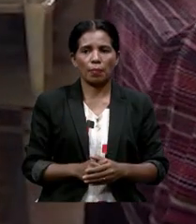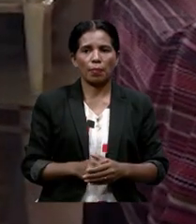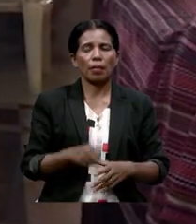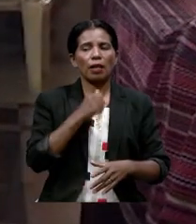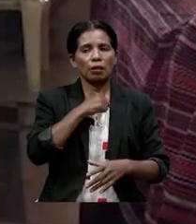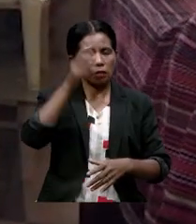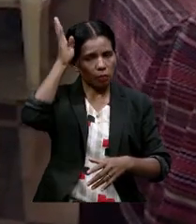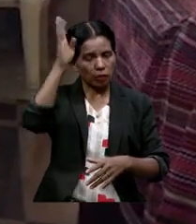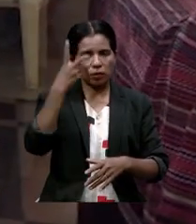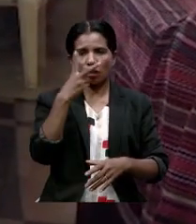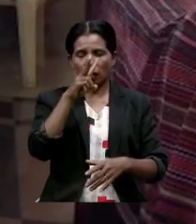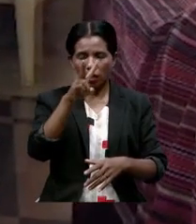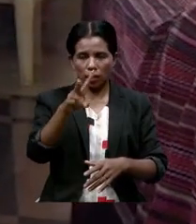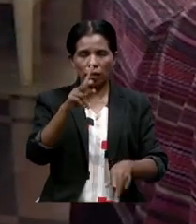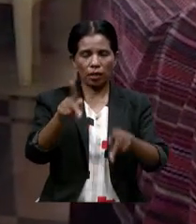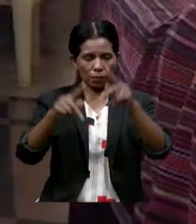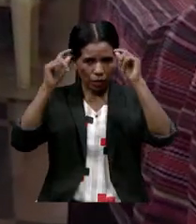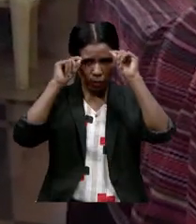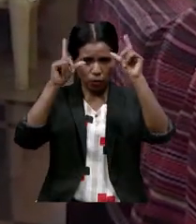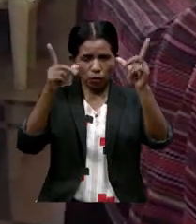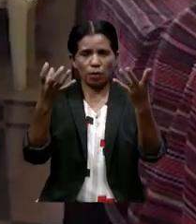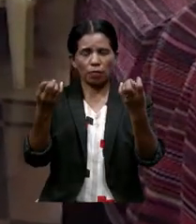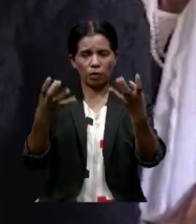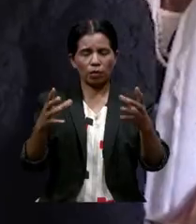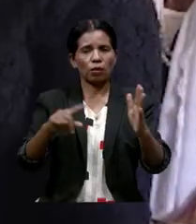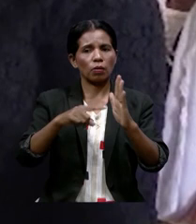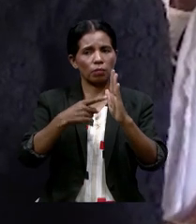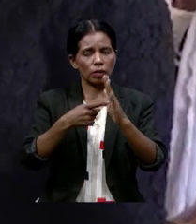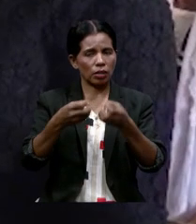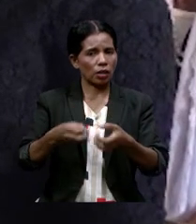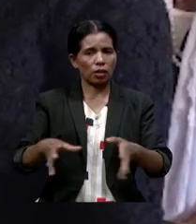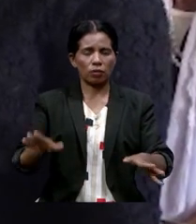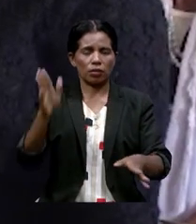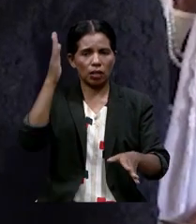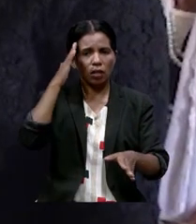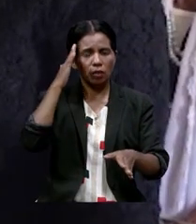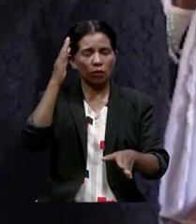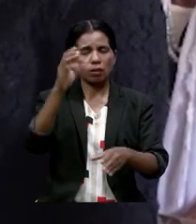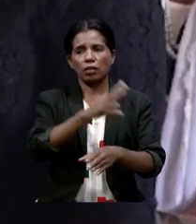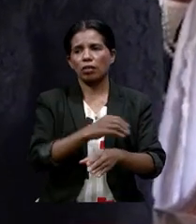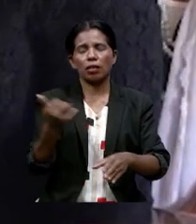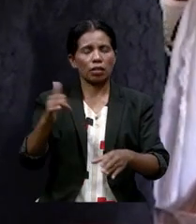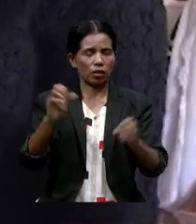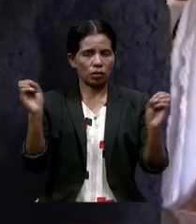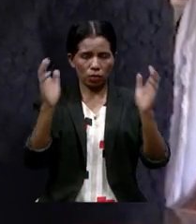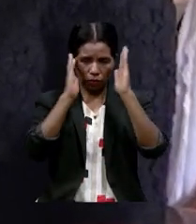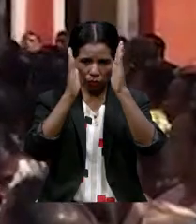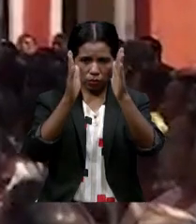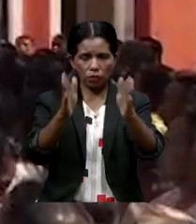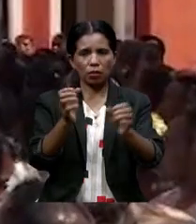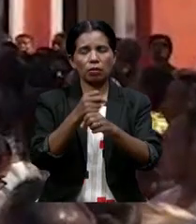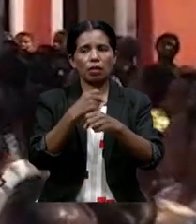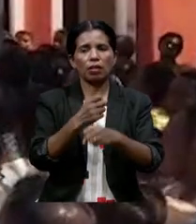bispo sira harekatak sarane timoruan barak makahu lakonona consciência kalakon sentido pecado nian